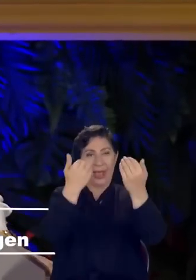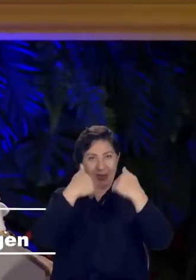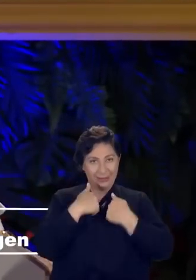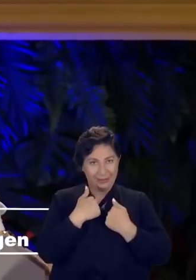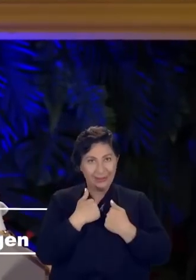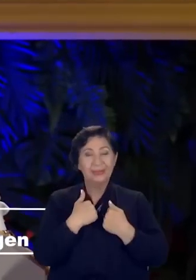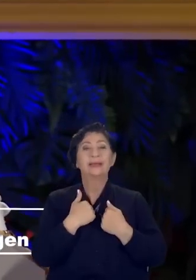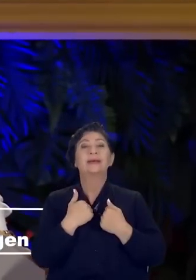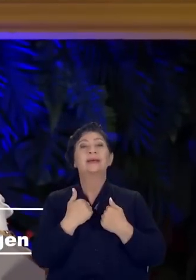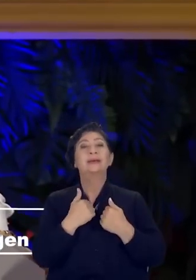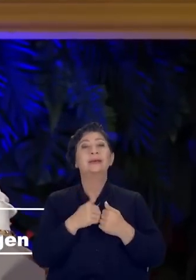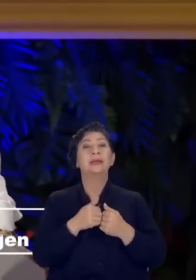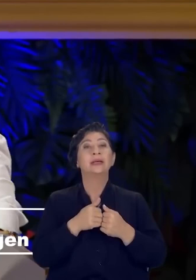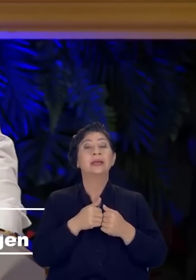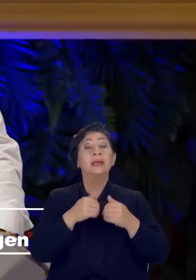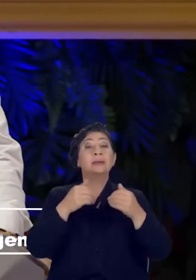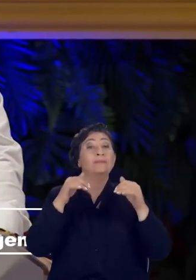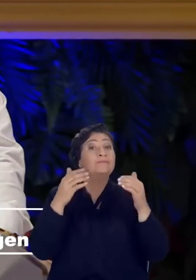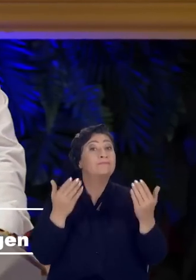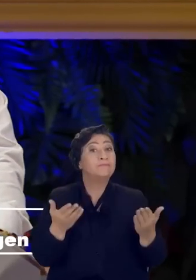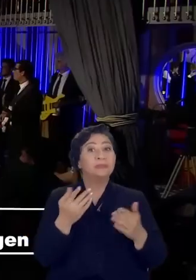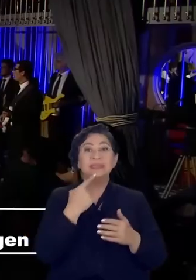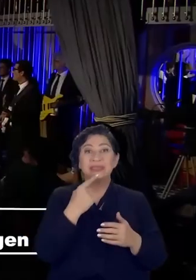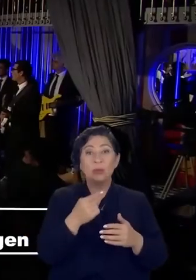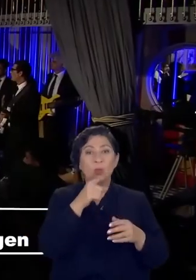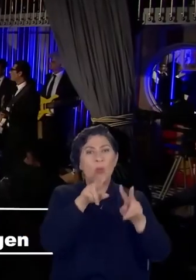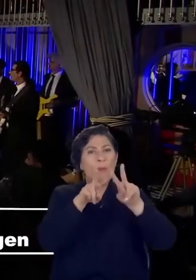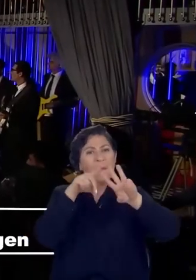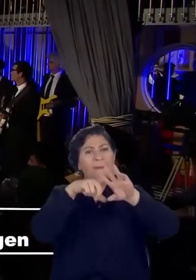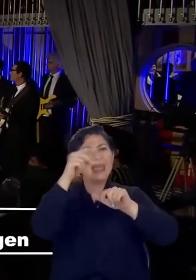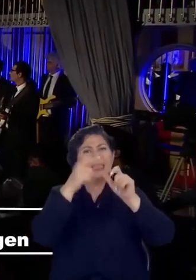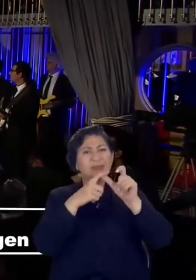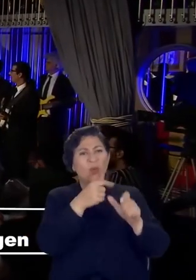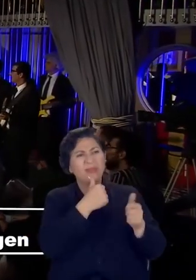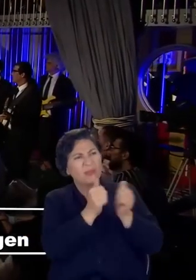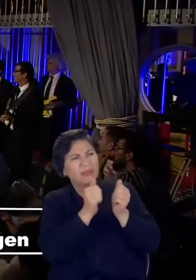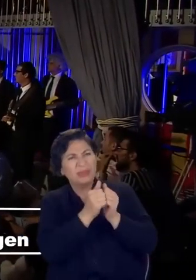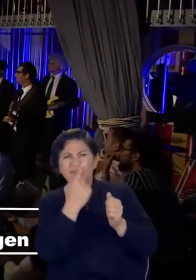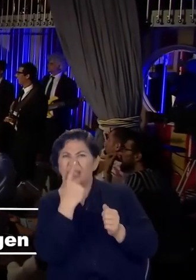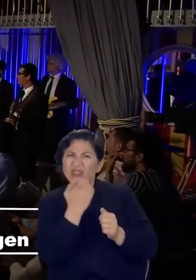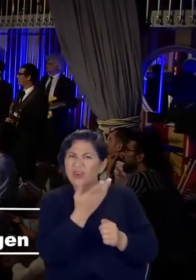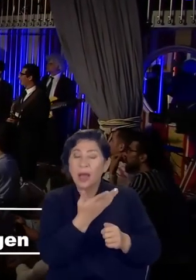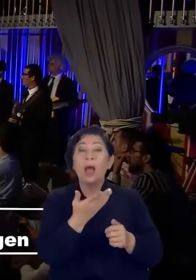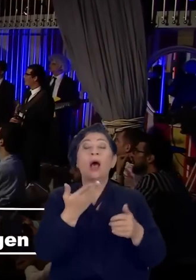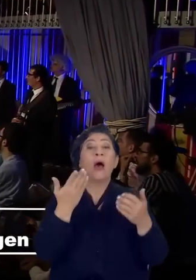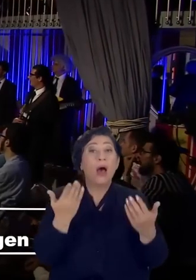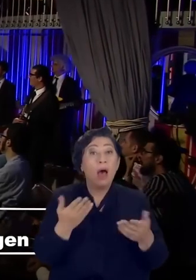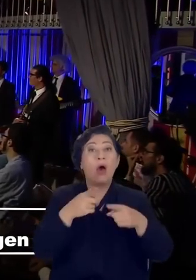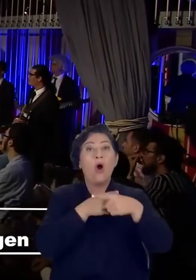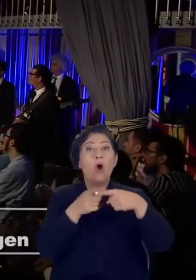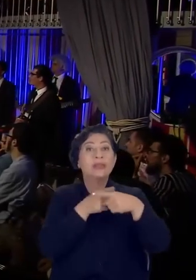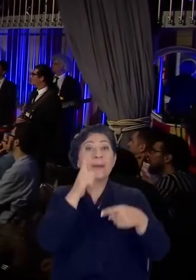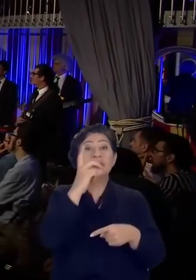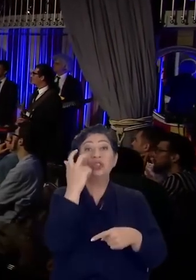Melis Danışment'le beraber geldi ve dedim ki bu Melis'in bu oğlanla ne işi var filan. Meğerse ortak